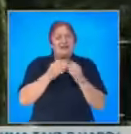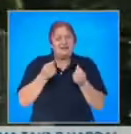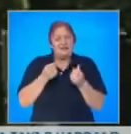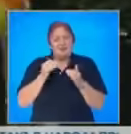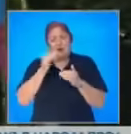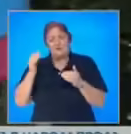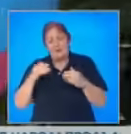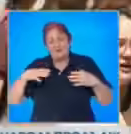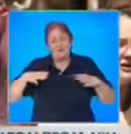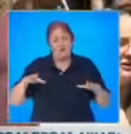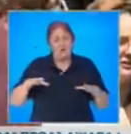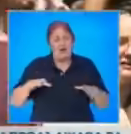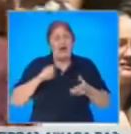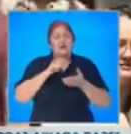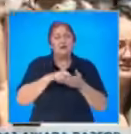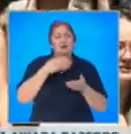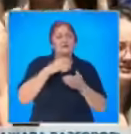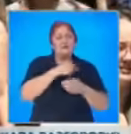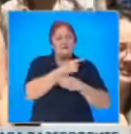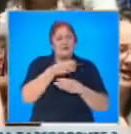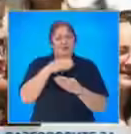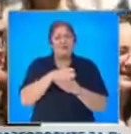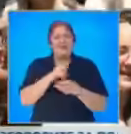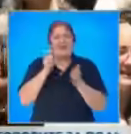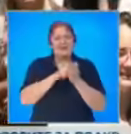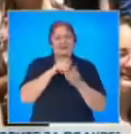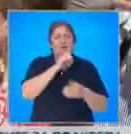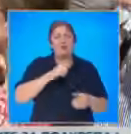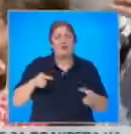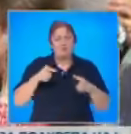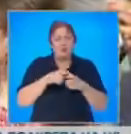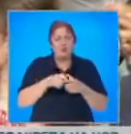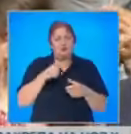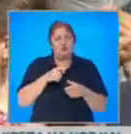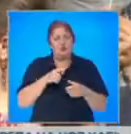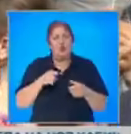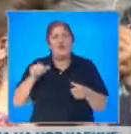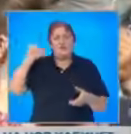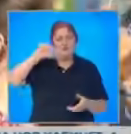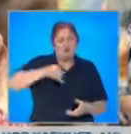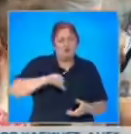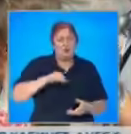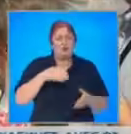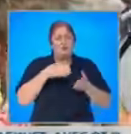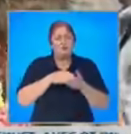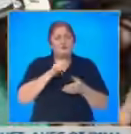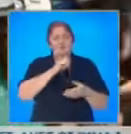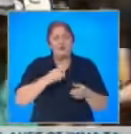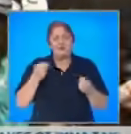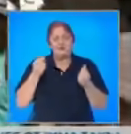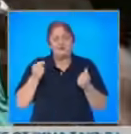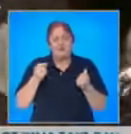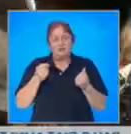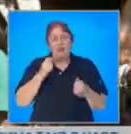от западния либерализъм. Законът влезе в сила, въпреки критиките на Европейската комисия, че е дискриминационен и противоречи на